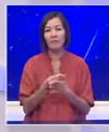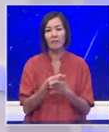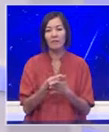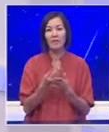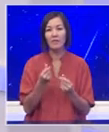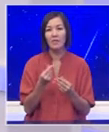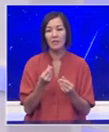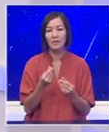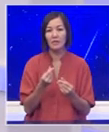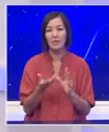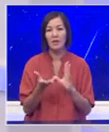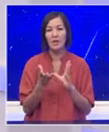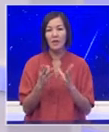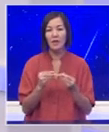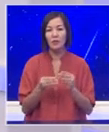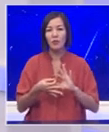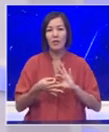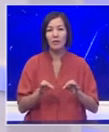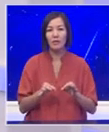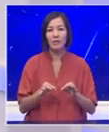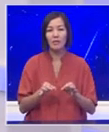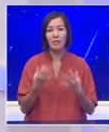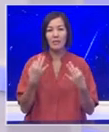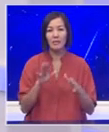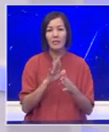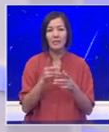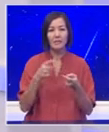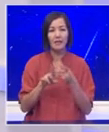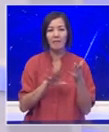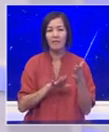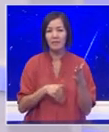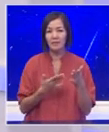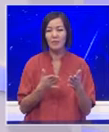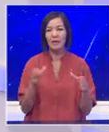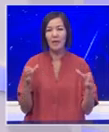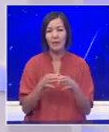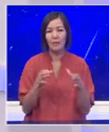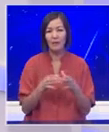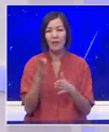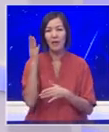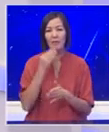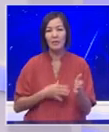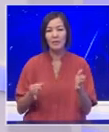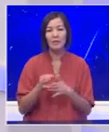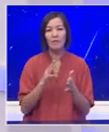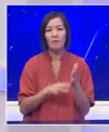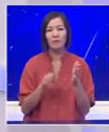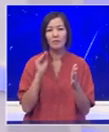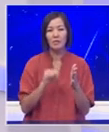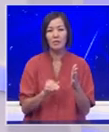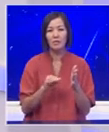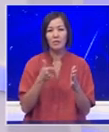сумму которая определяет независимая оценочная компания алматинской области около 80 тысяч гектаров земли